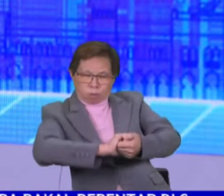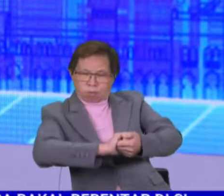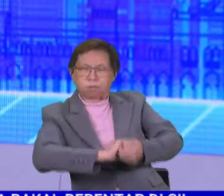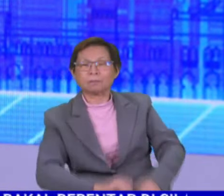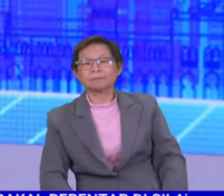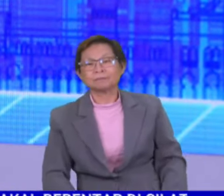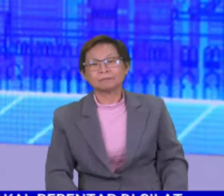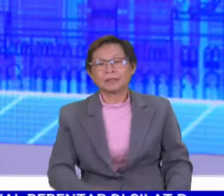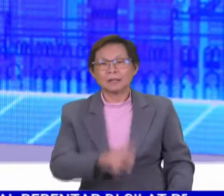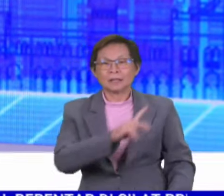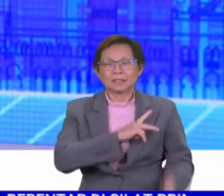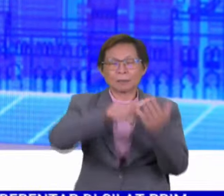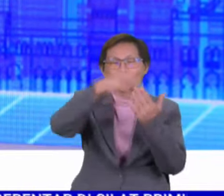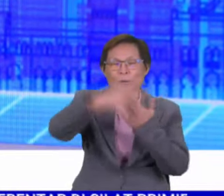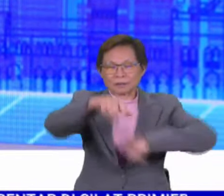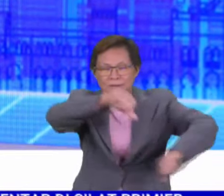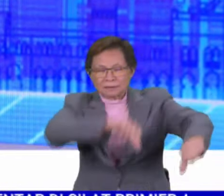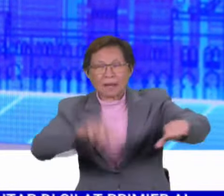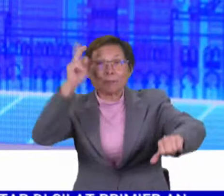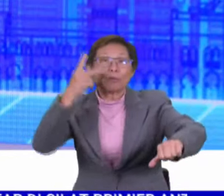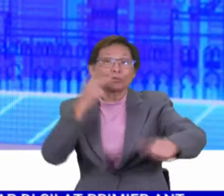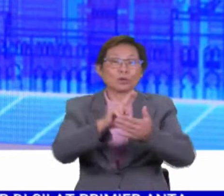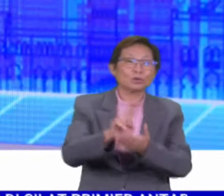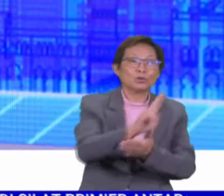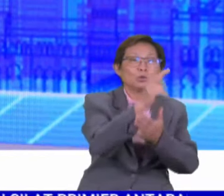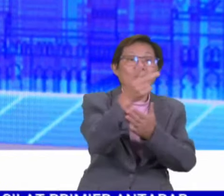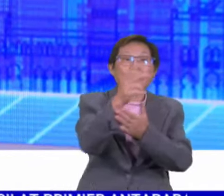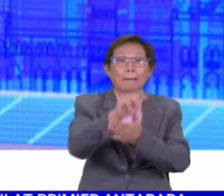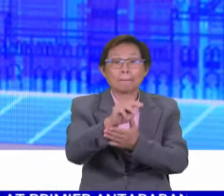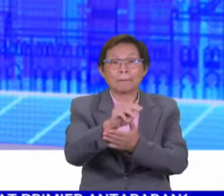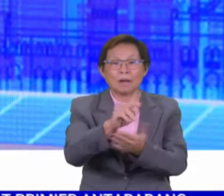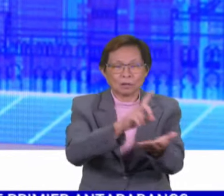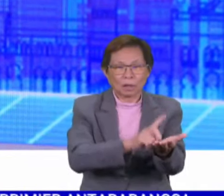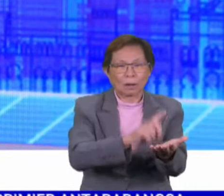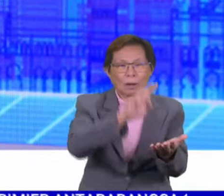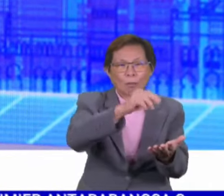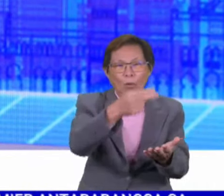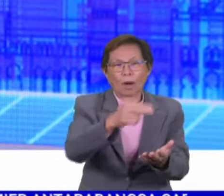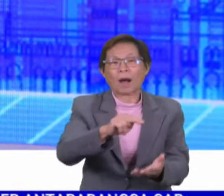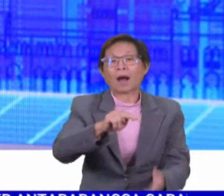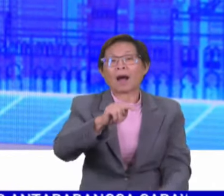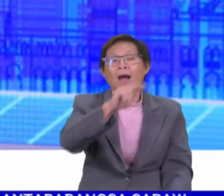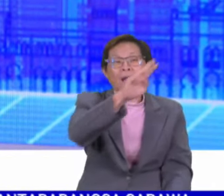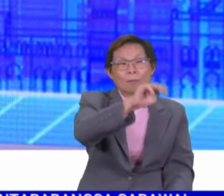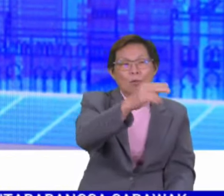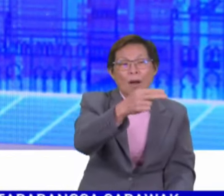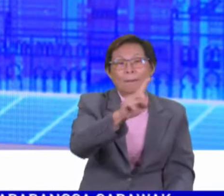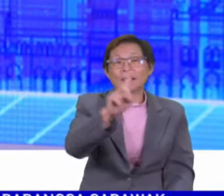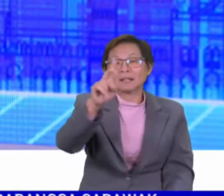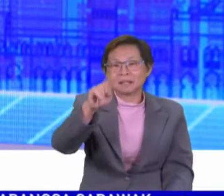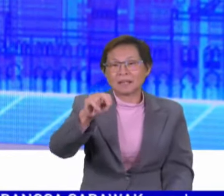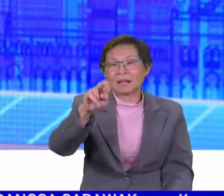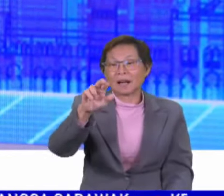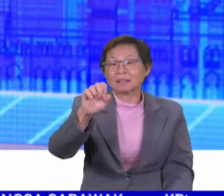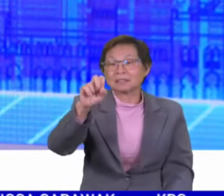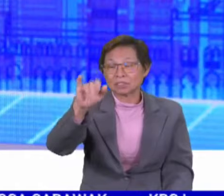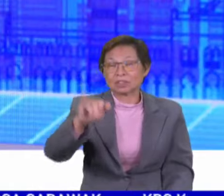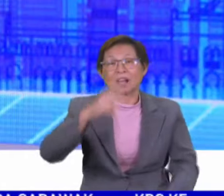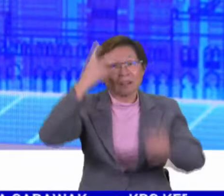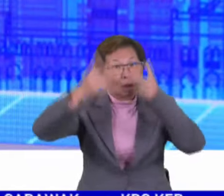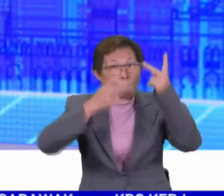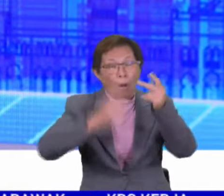hala. Ketua Program Sains Politik Universiti Kebangsaan Malaysia, Dr. Muhammad Nazri Muhammad Nur berpandangan lawatan tersebut